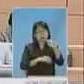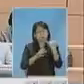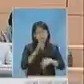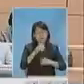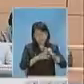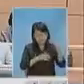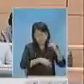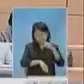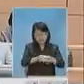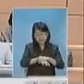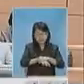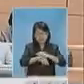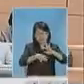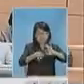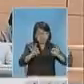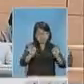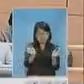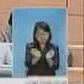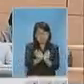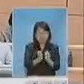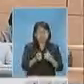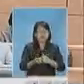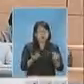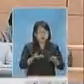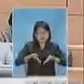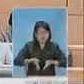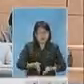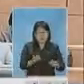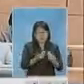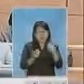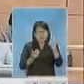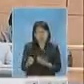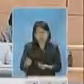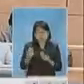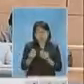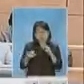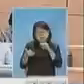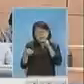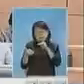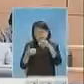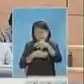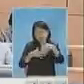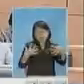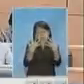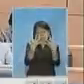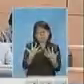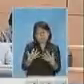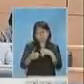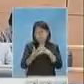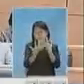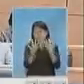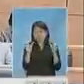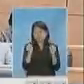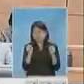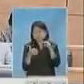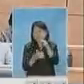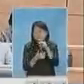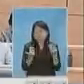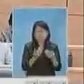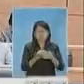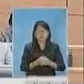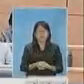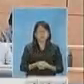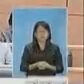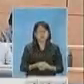ตีตรวนลูกสาวคลอดก็ไม่ได้อุ้มได้แต่มองหน้าแว๊บนึงเพราะเขาจะมาจับถึงโรงพยาบาลไม่มีปัญหานี่คือ